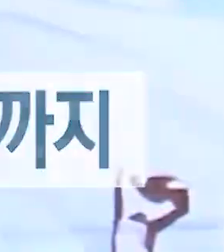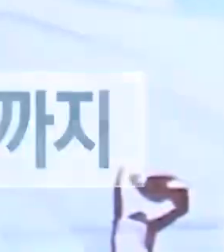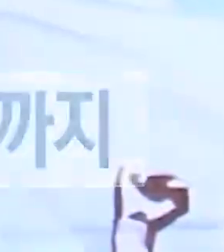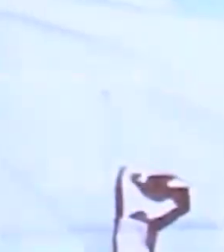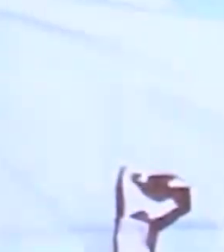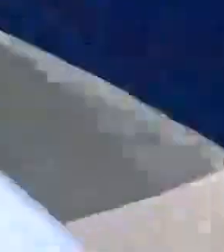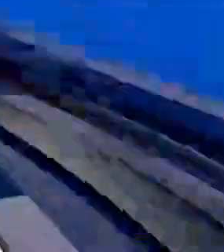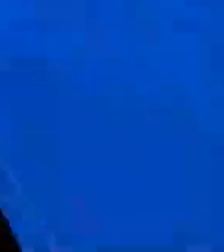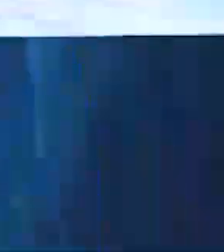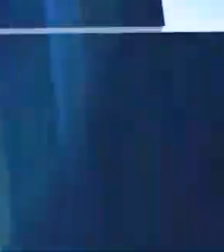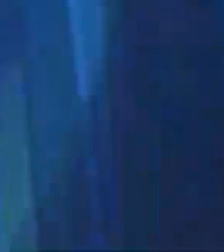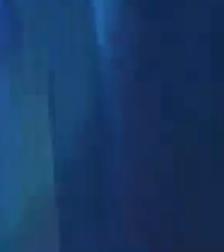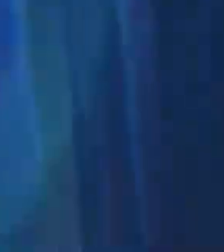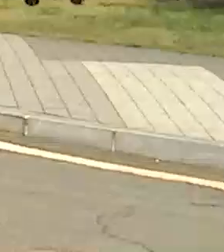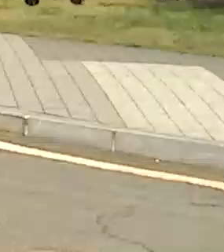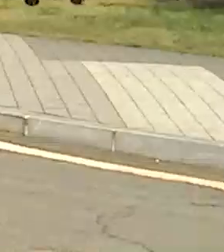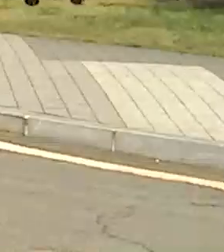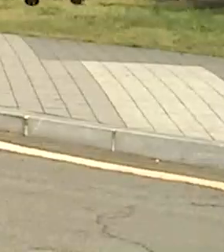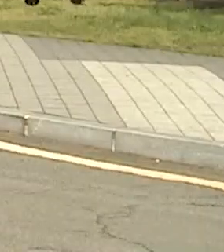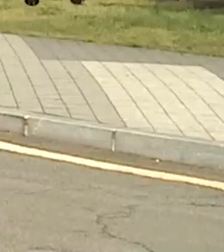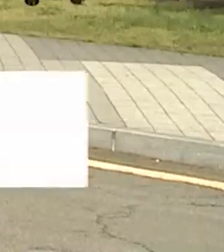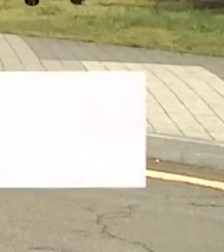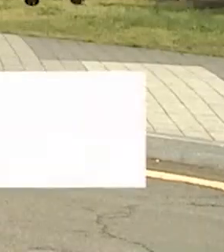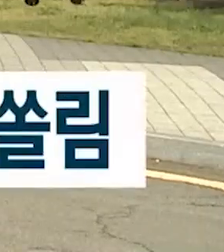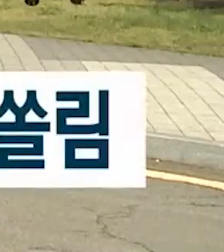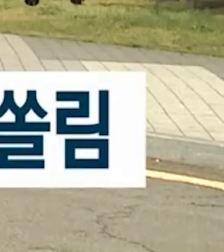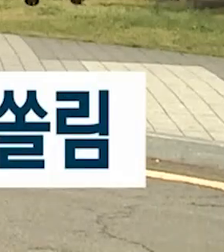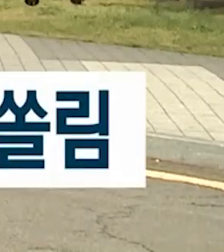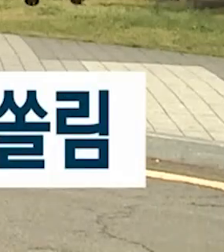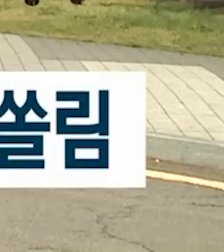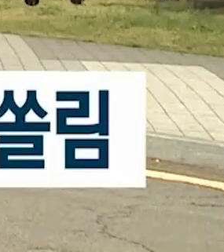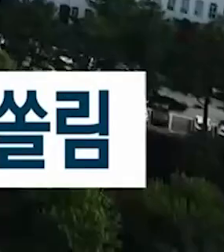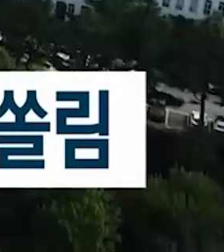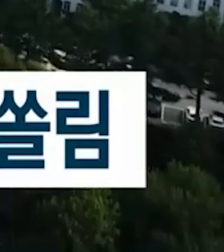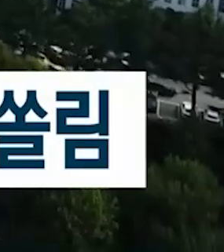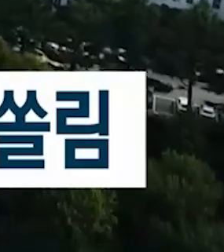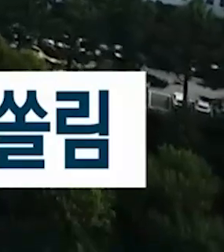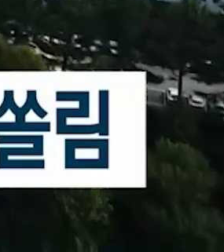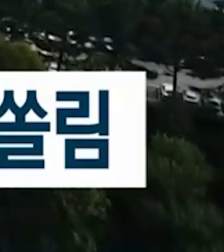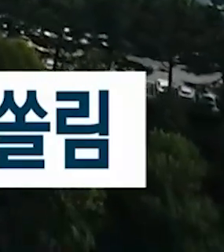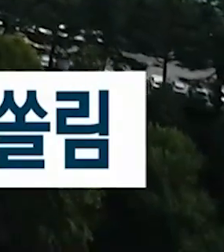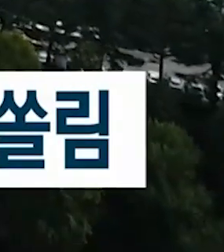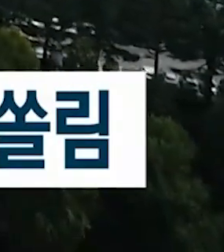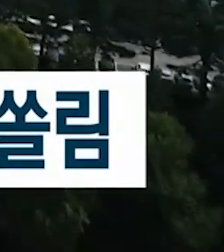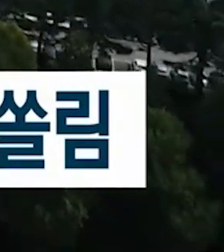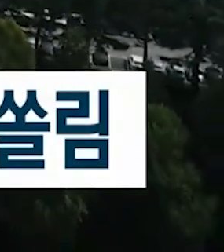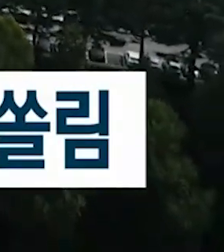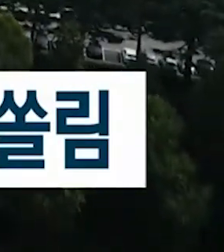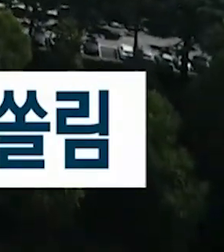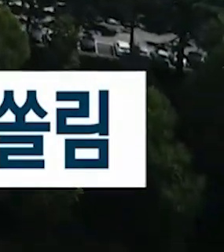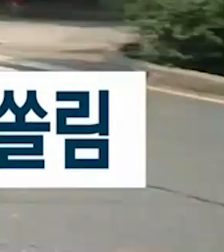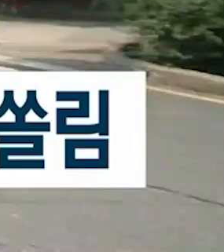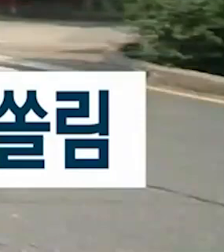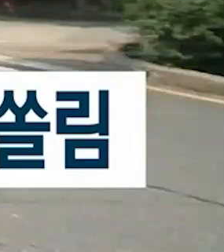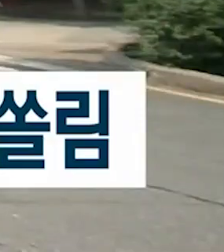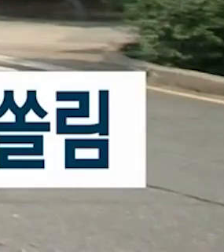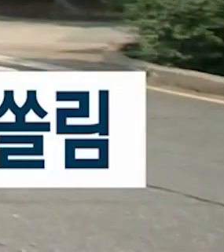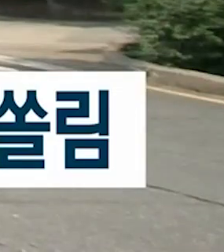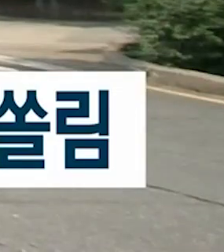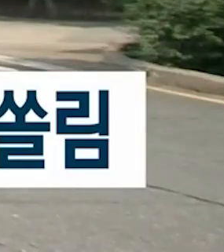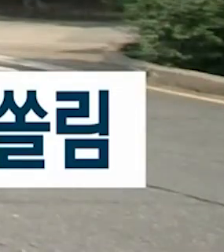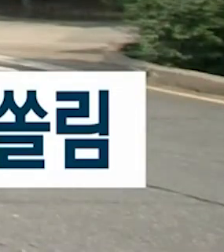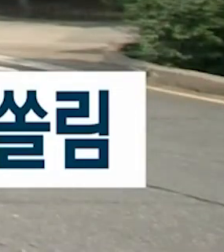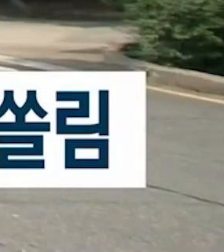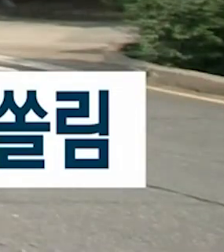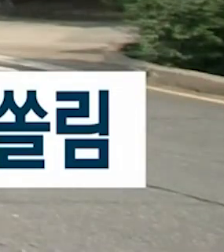난항을 겪고했습니다. 올해 수시 모집에서 광주 전남 대부분 대학의 경쟁률이 하락세를 보인 반면 수도권